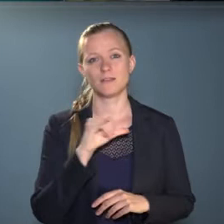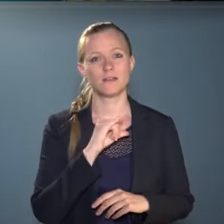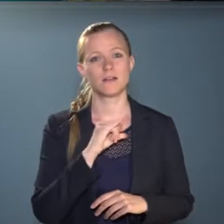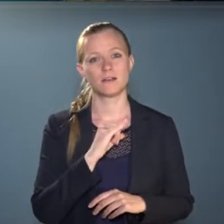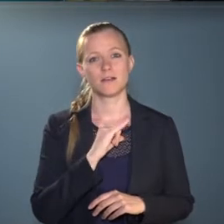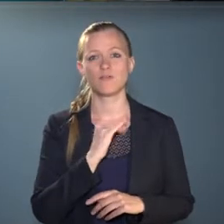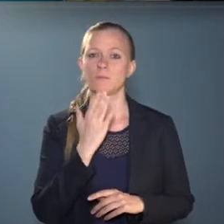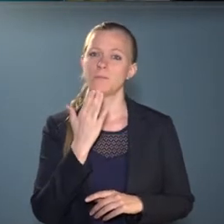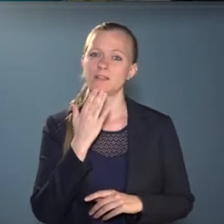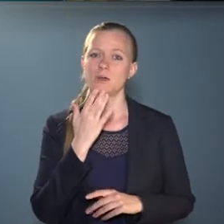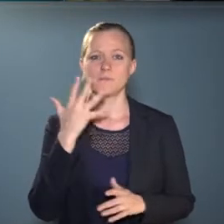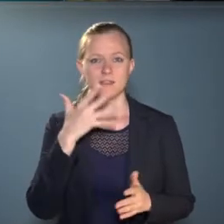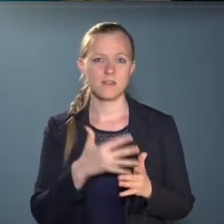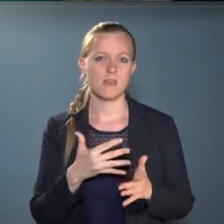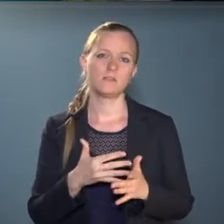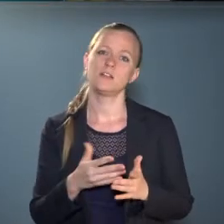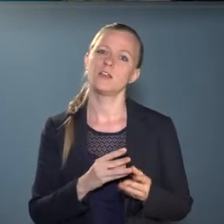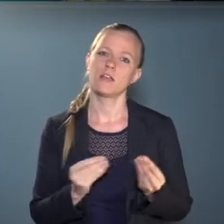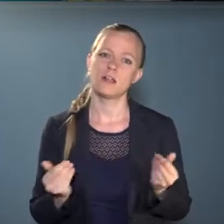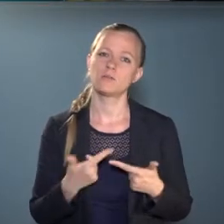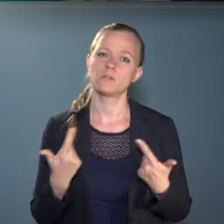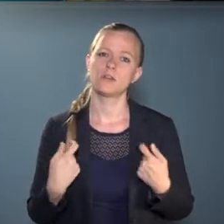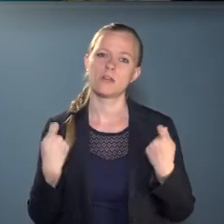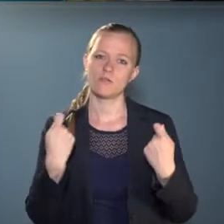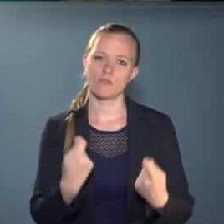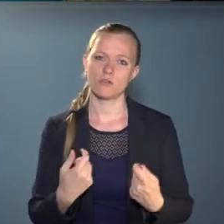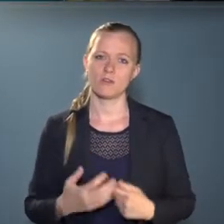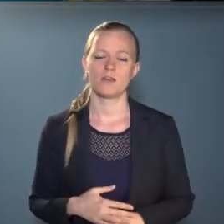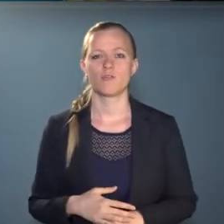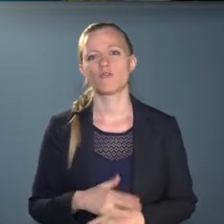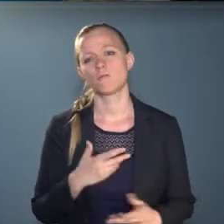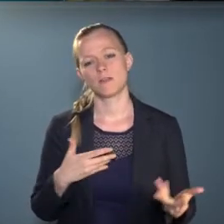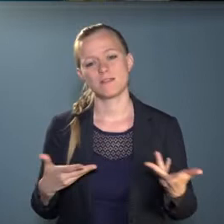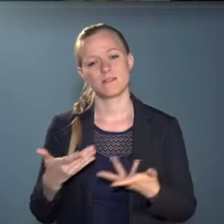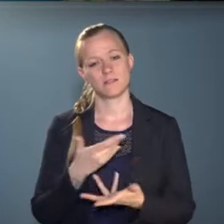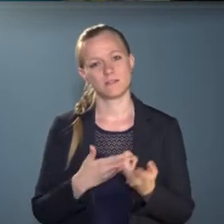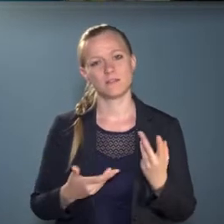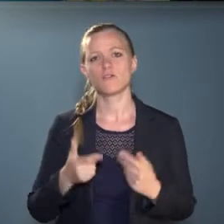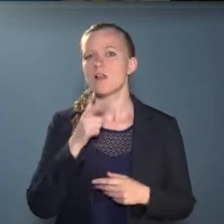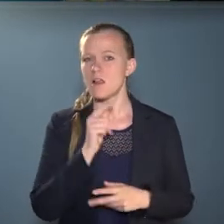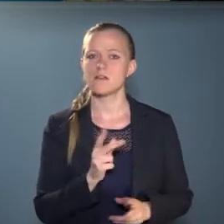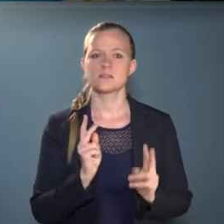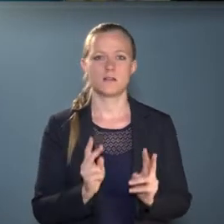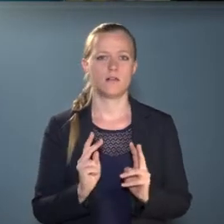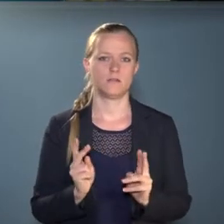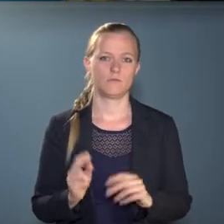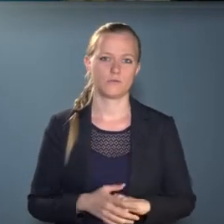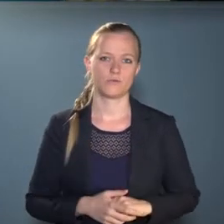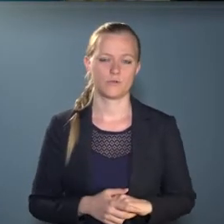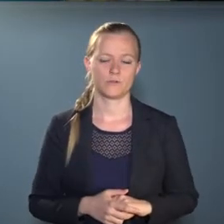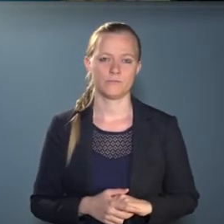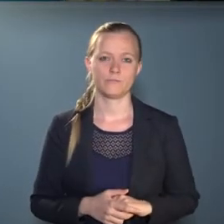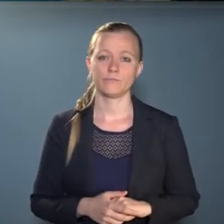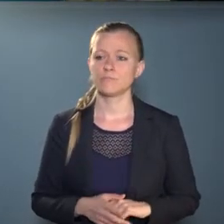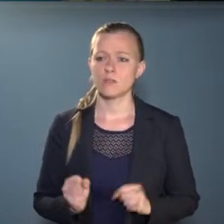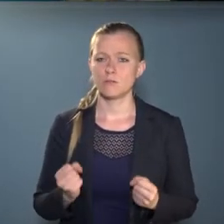hogy például pszichiátriai jellegű tanácsadás és beszélgetésre is lesz lehetőség. Ugye ez